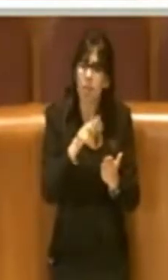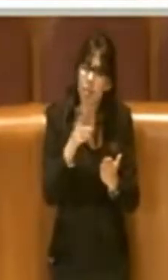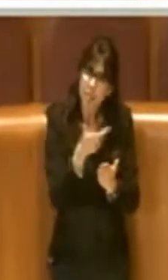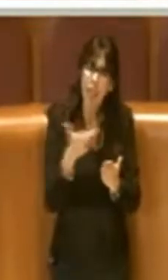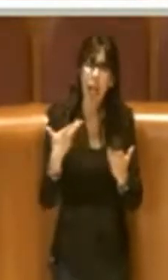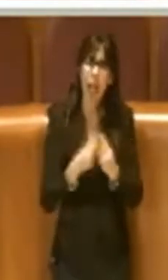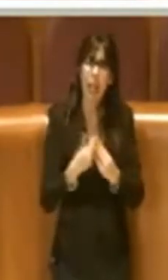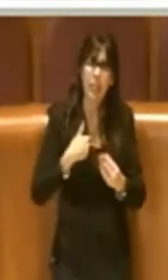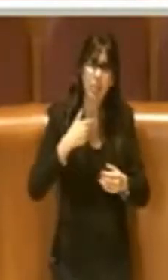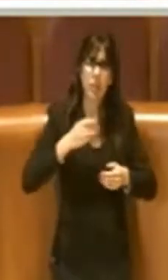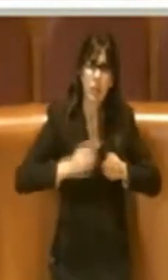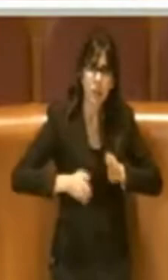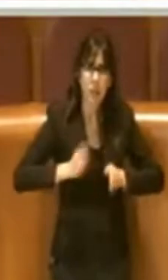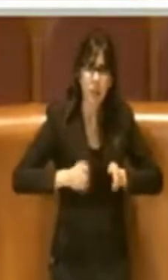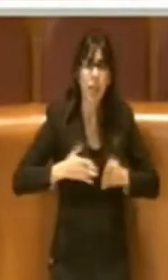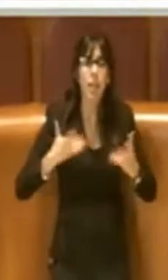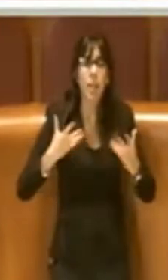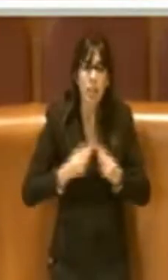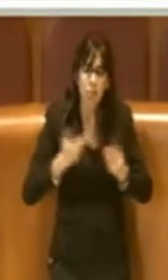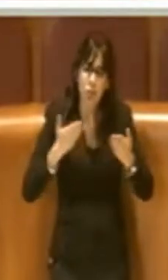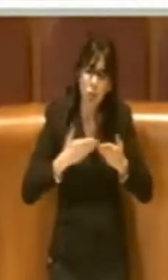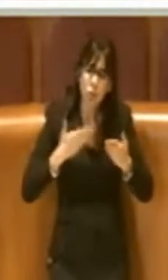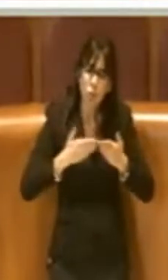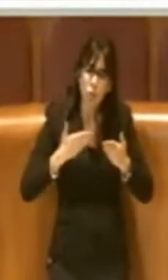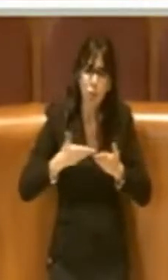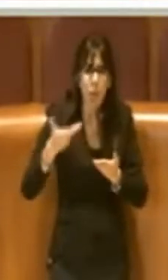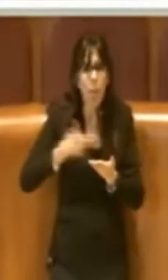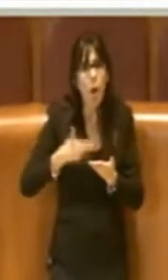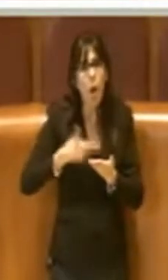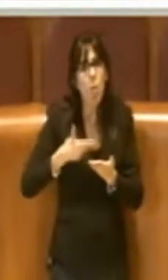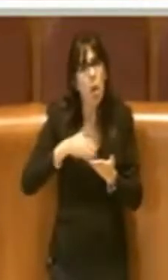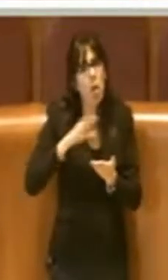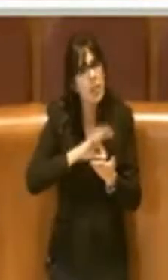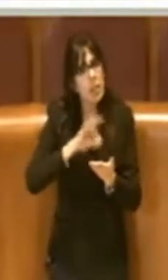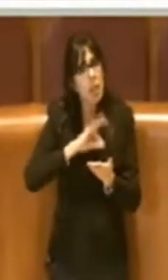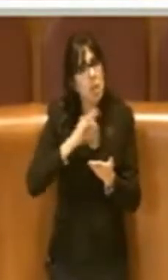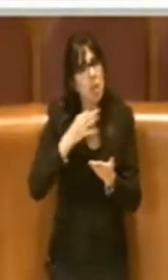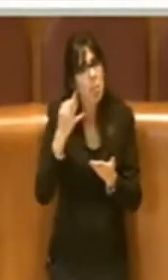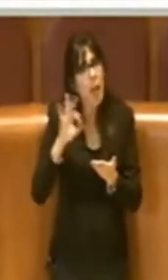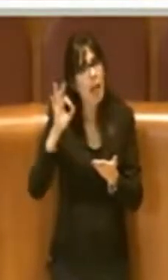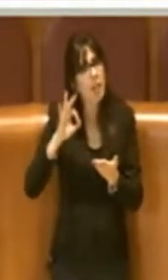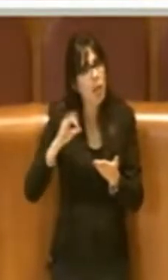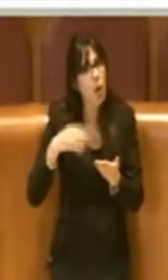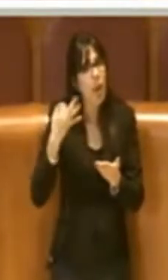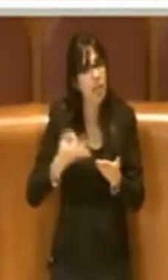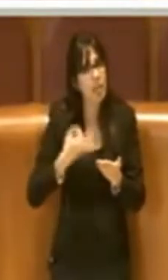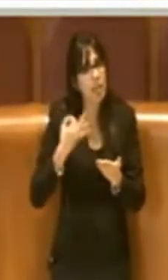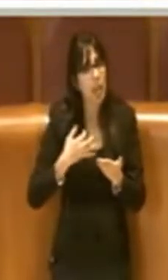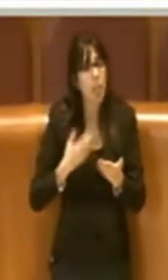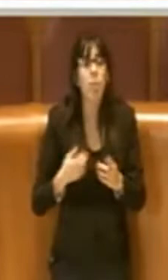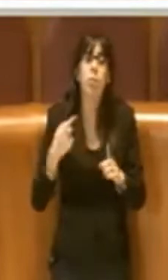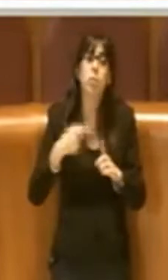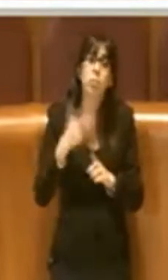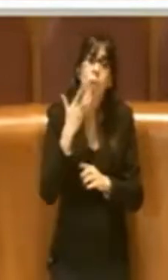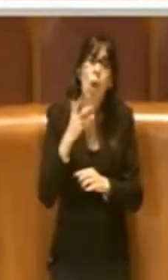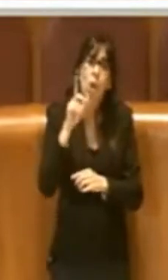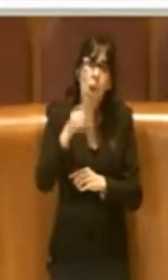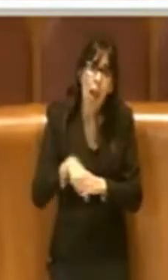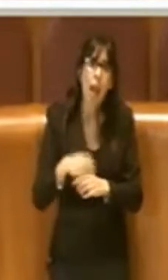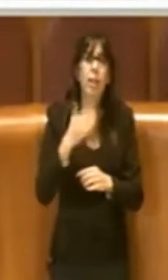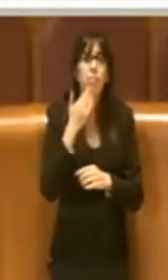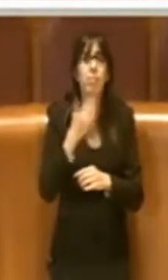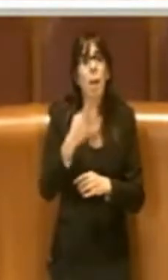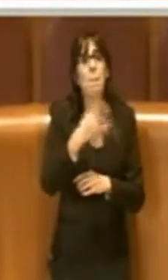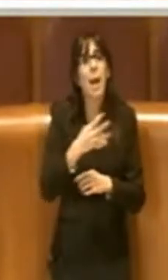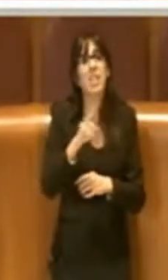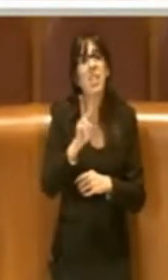fondo, studiando e portando spunti interessanti alla deliberazione. Ma voglio ringraziare anche Marzia,